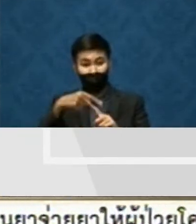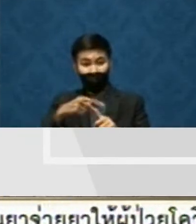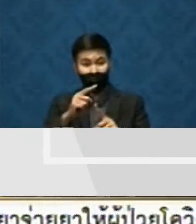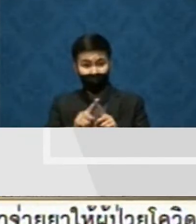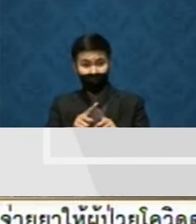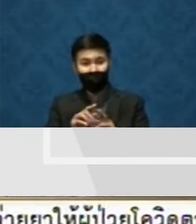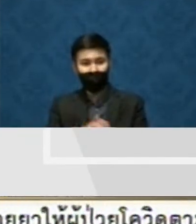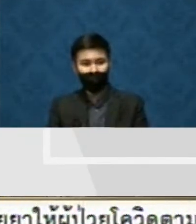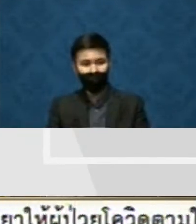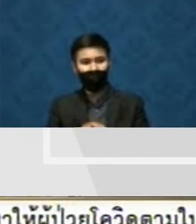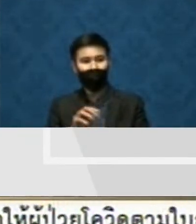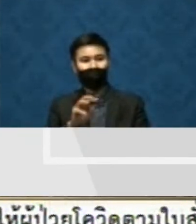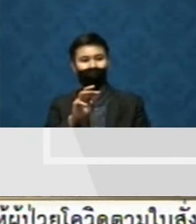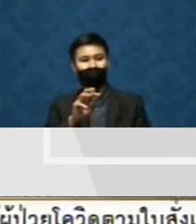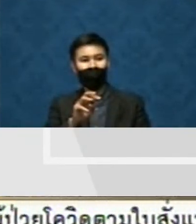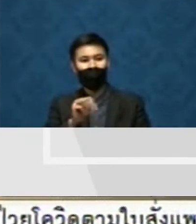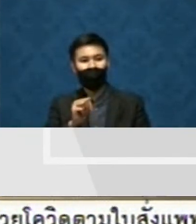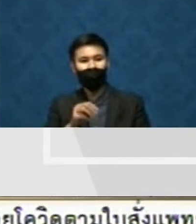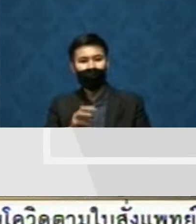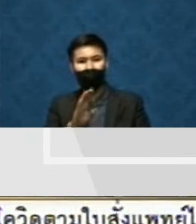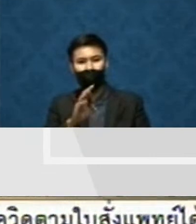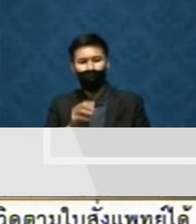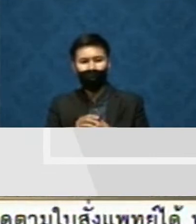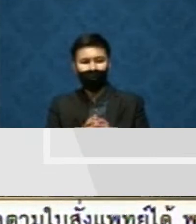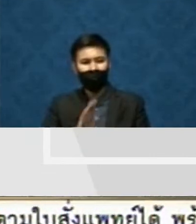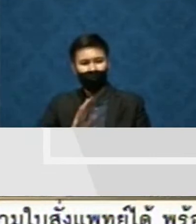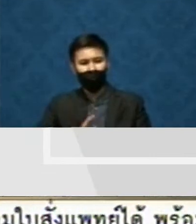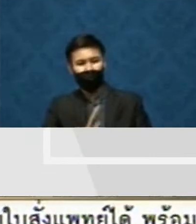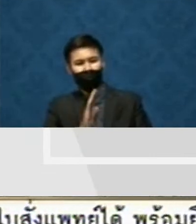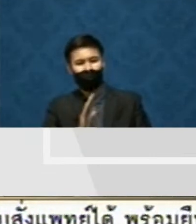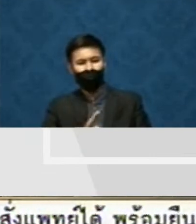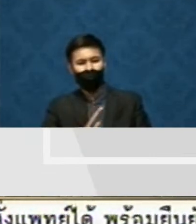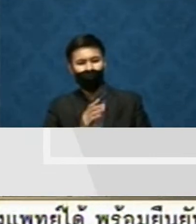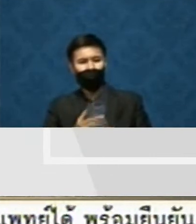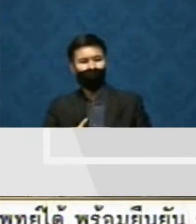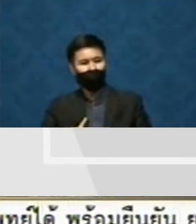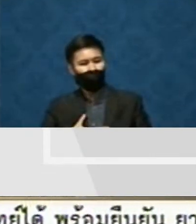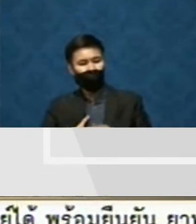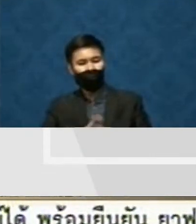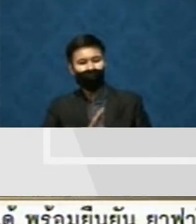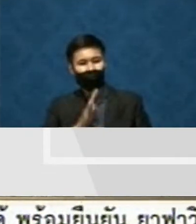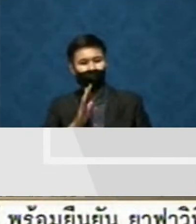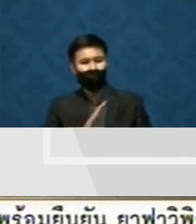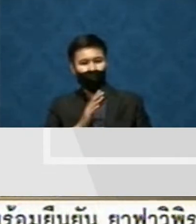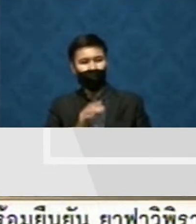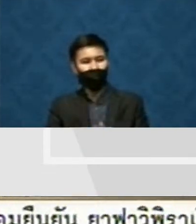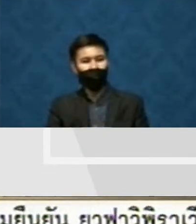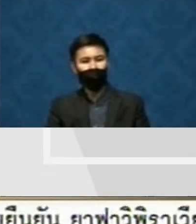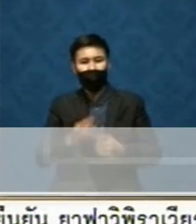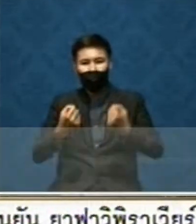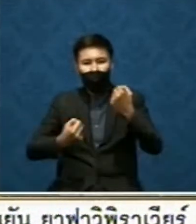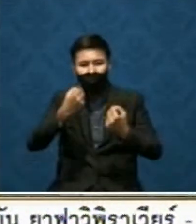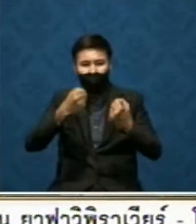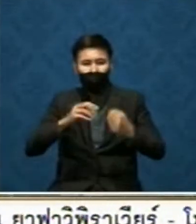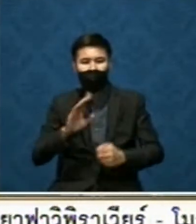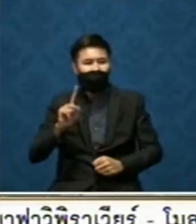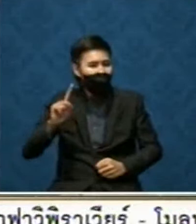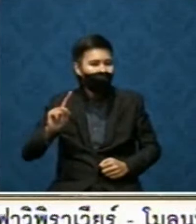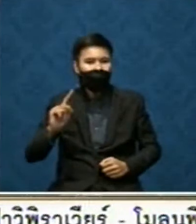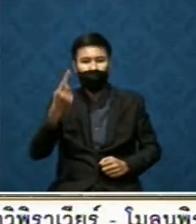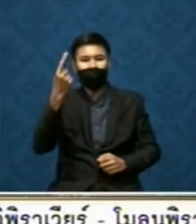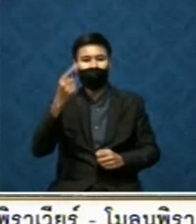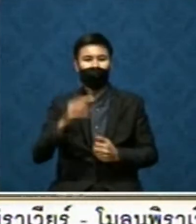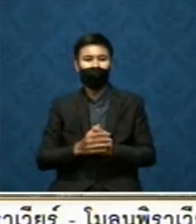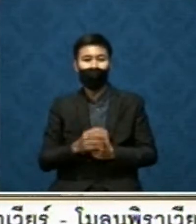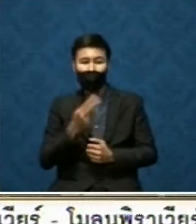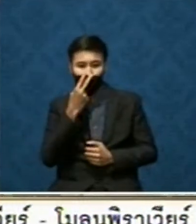amg Premium8ล้านบาทตัว Topเลยอ่ะอ่ะค่ะนะครับดูภายใน